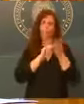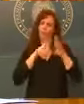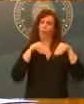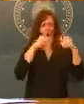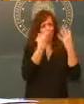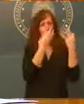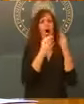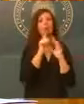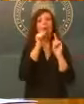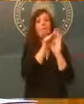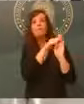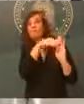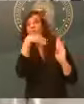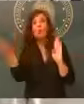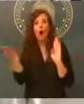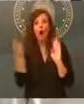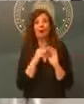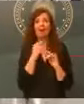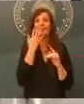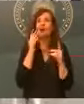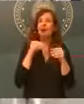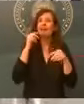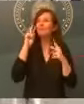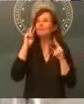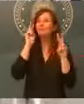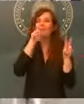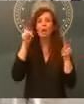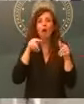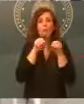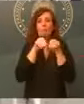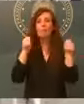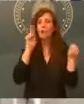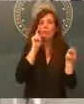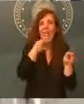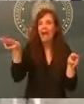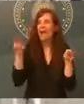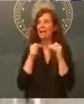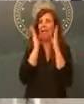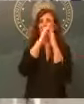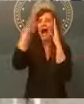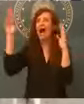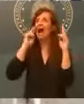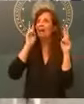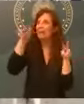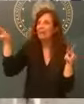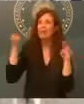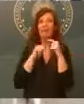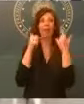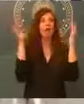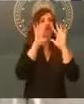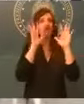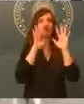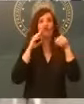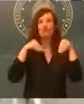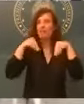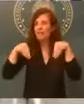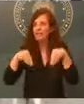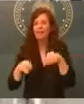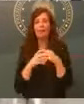musei, negli archivi, nelle biblioteche, nei cinema, nei teatri. Facciamo in modo che respirino